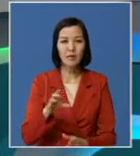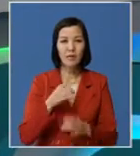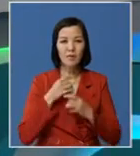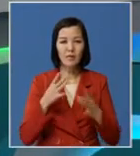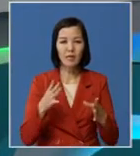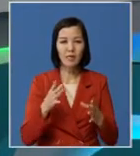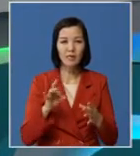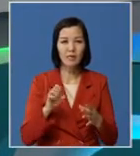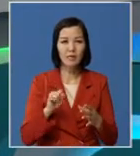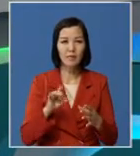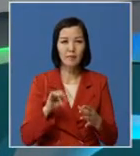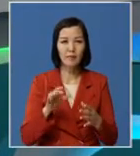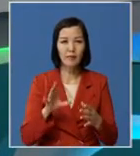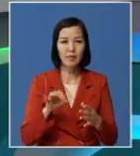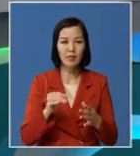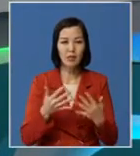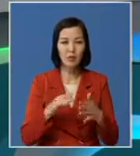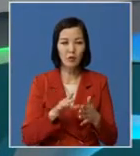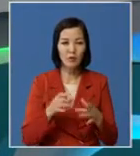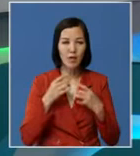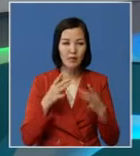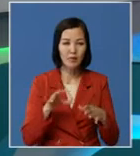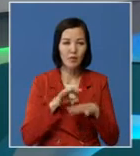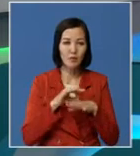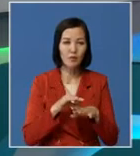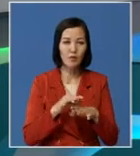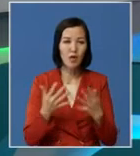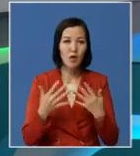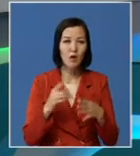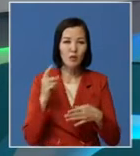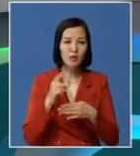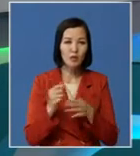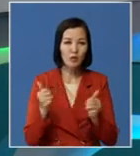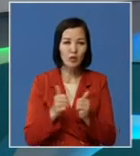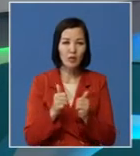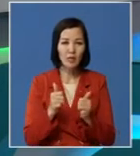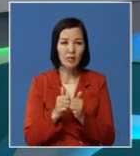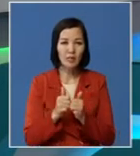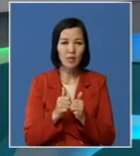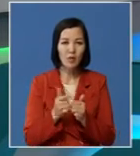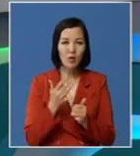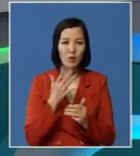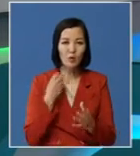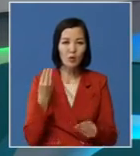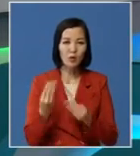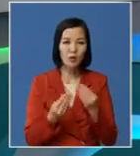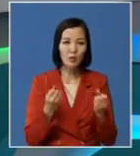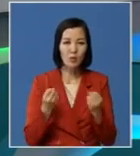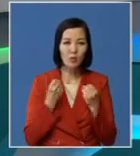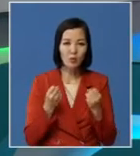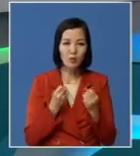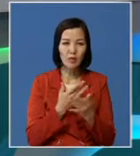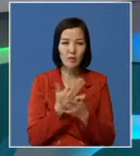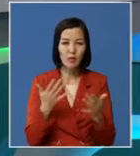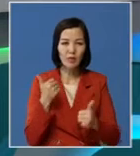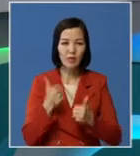Райымбек өлкесіндегі Саржаз ауылында аталып өтті. Ауыл тұрғындары мешіт маңындағы ашық алаңға жиналып, ұлттық спорттың әр